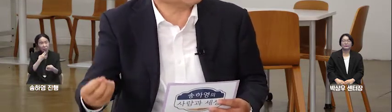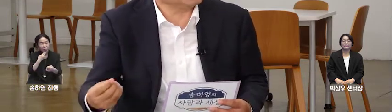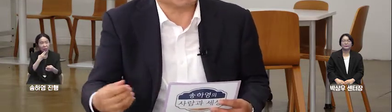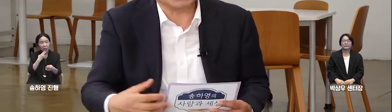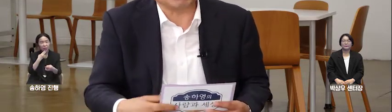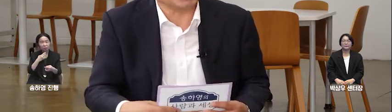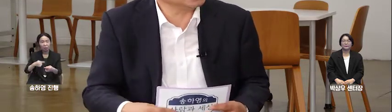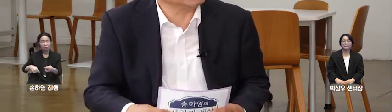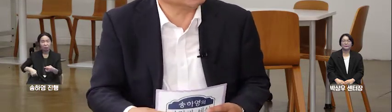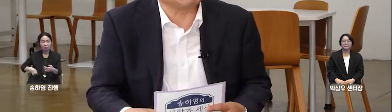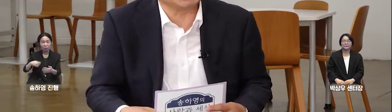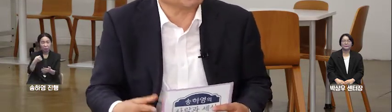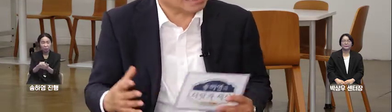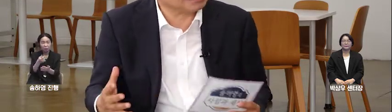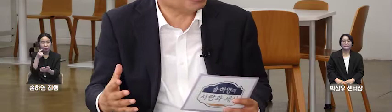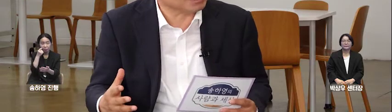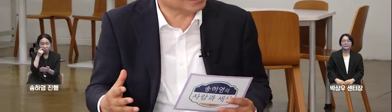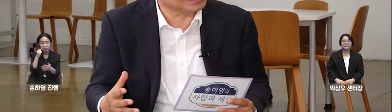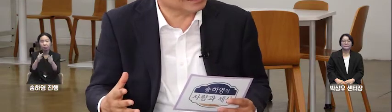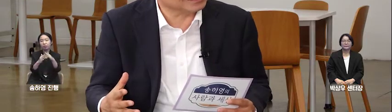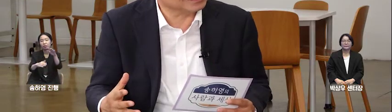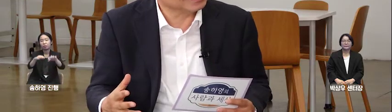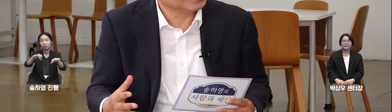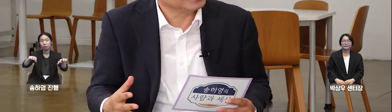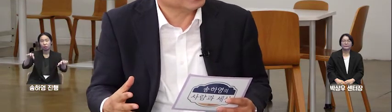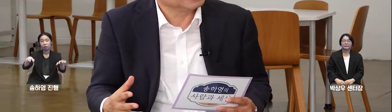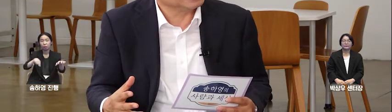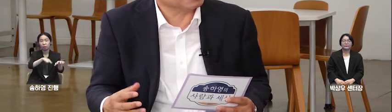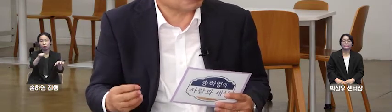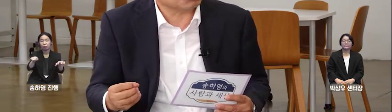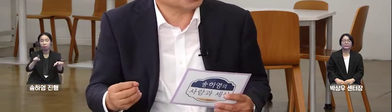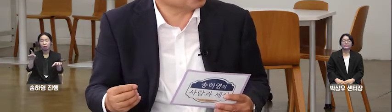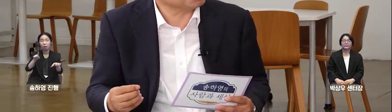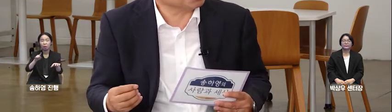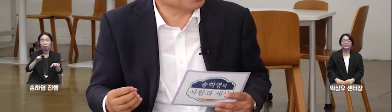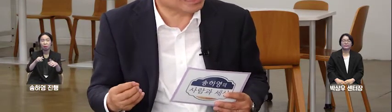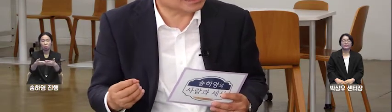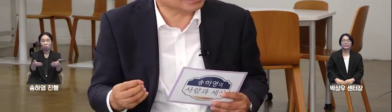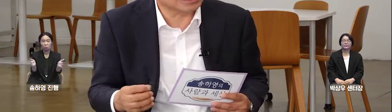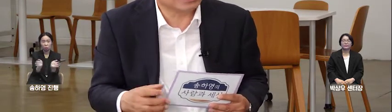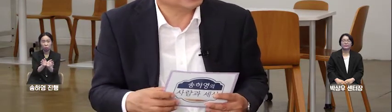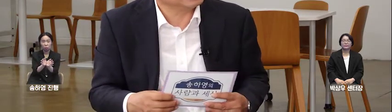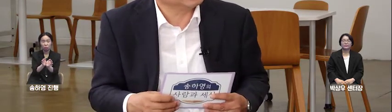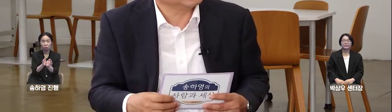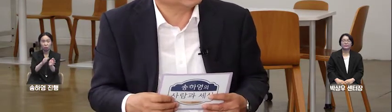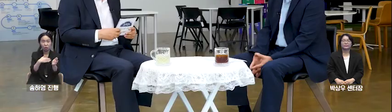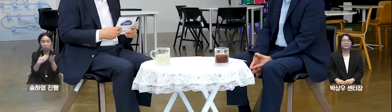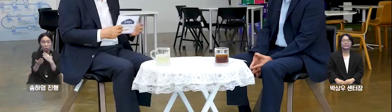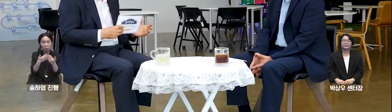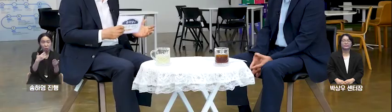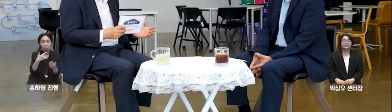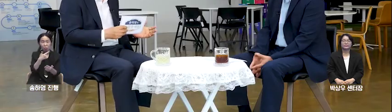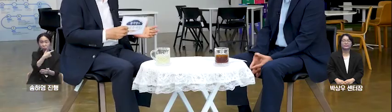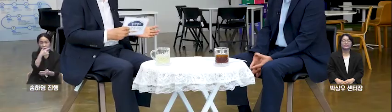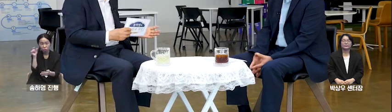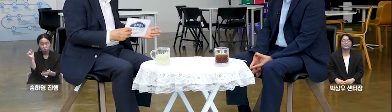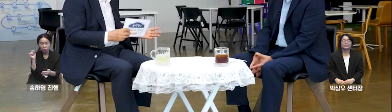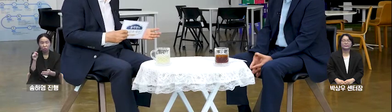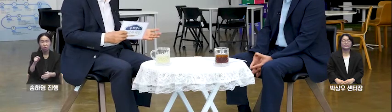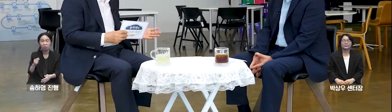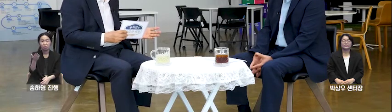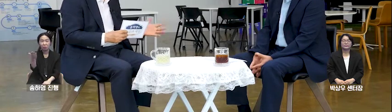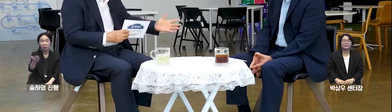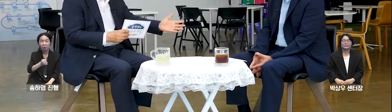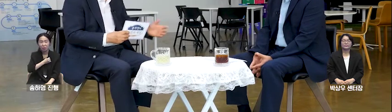뭐 선뜻 용기를 못 내는 이런 분들이 많은 동네는 공동체 경험이 좀 약하니까. 이런 동네는